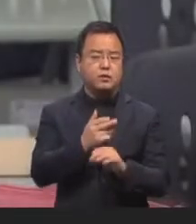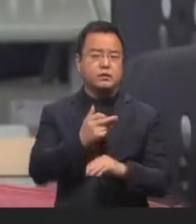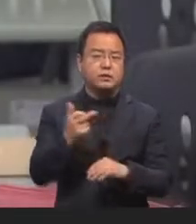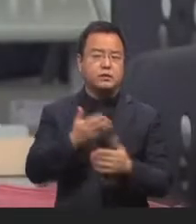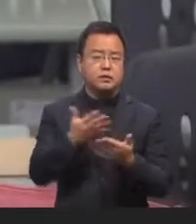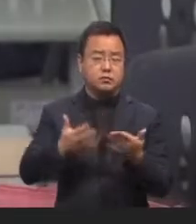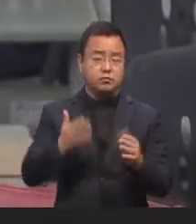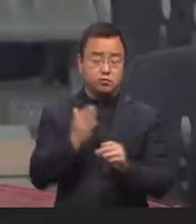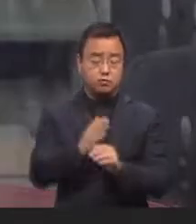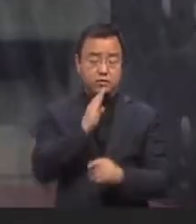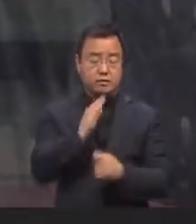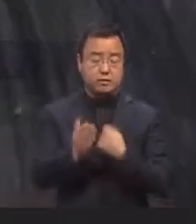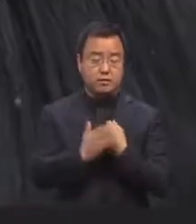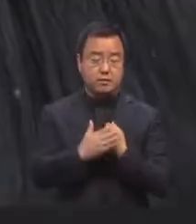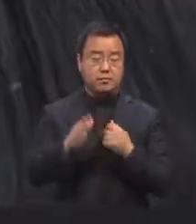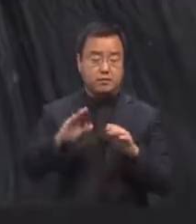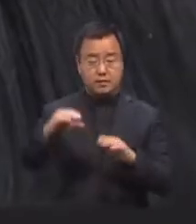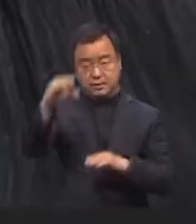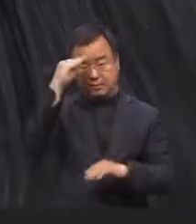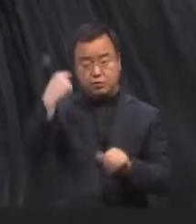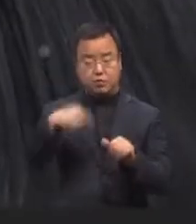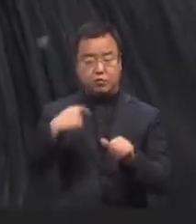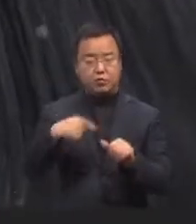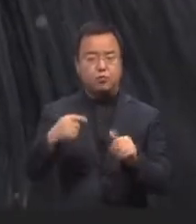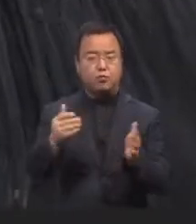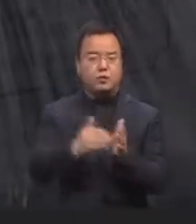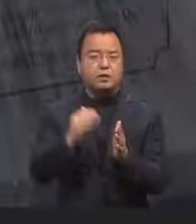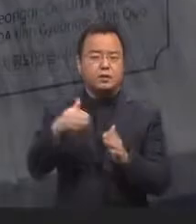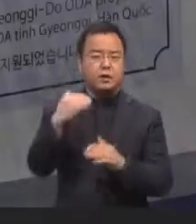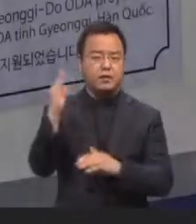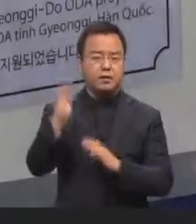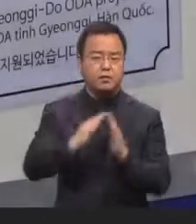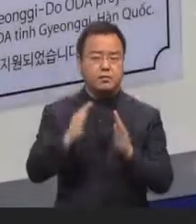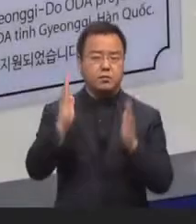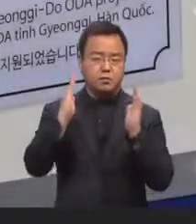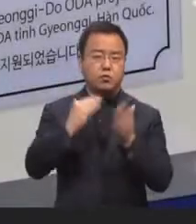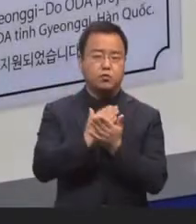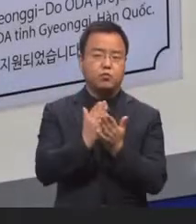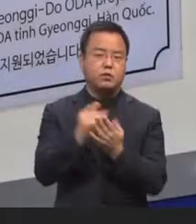한국어 시범 교과 운영이 끝나면 정식 교과로 채택될 수 있도록